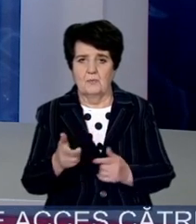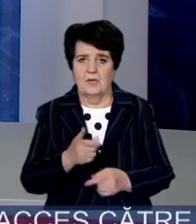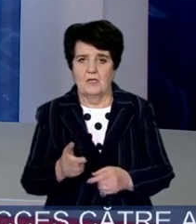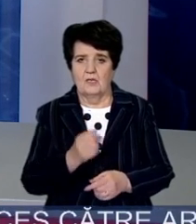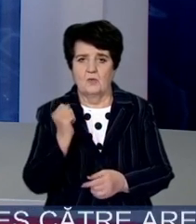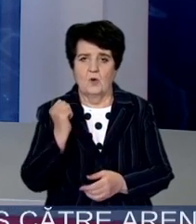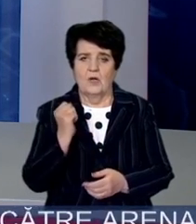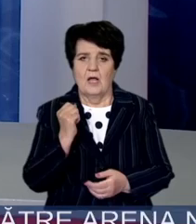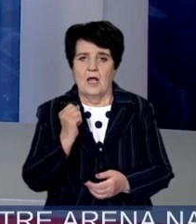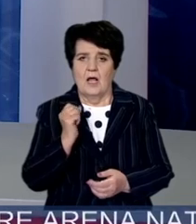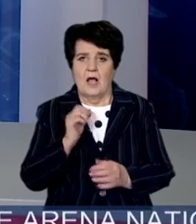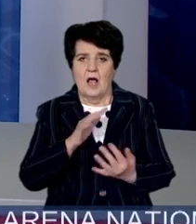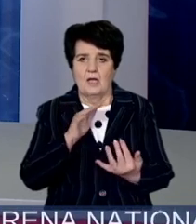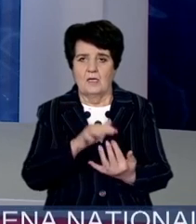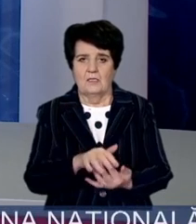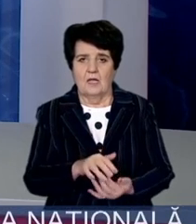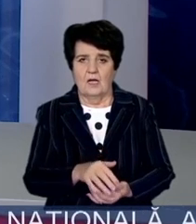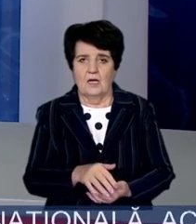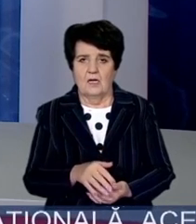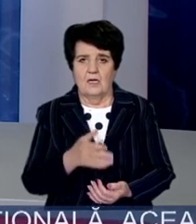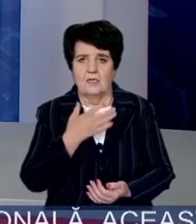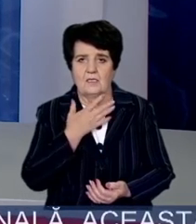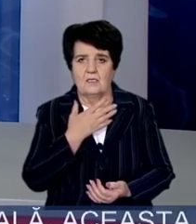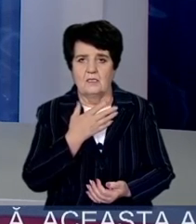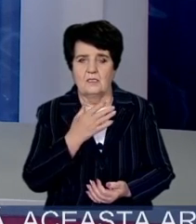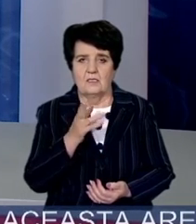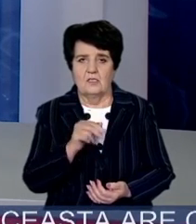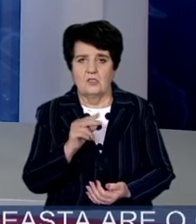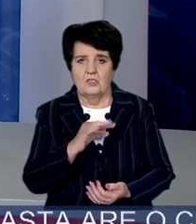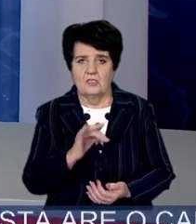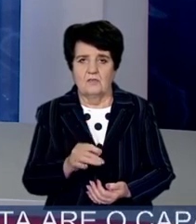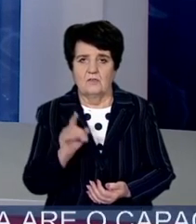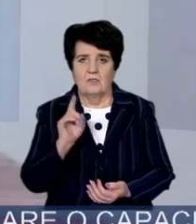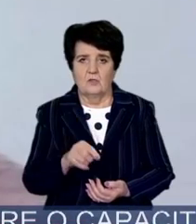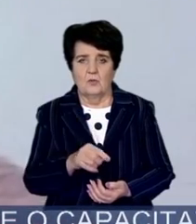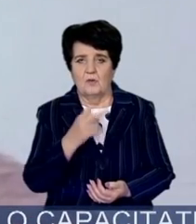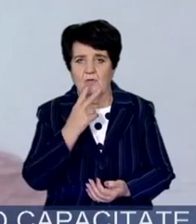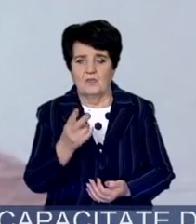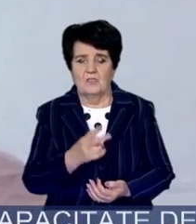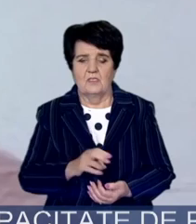un atac decisiv în ceea ce privește energia asupra țărilor europene.